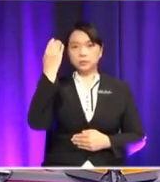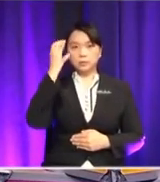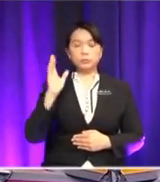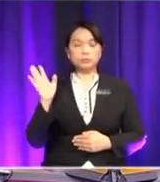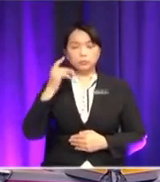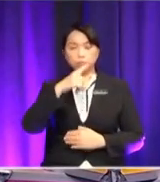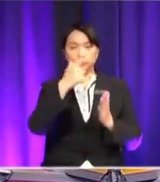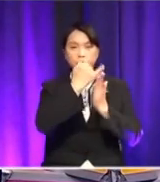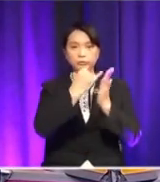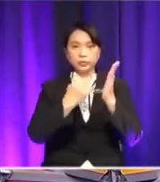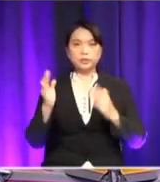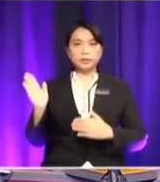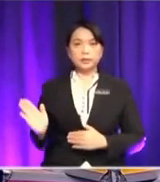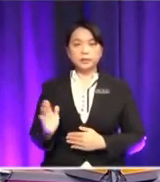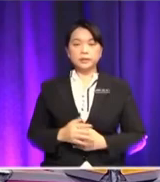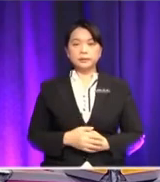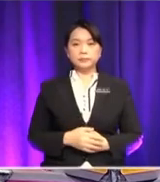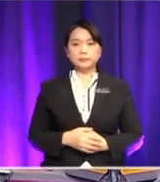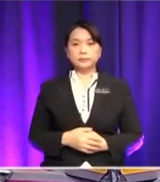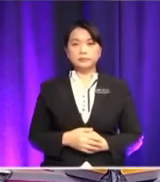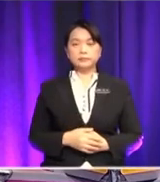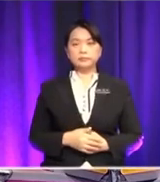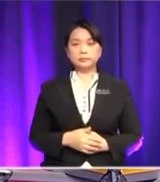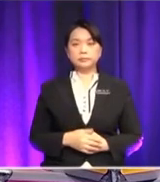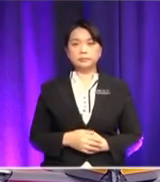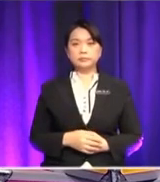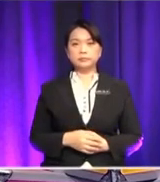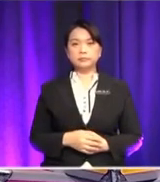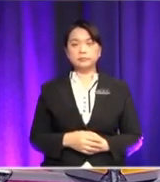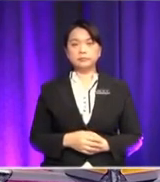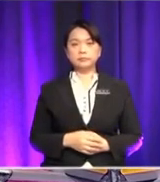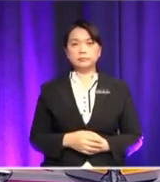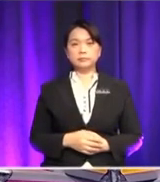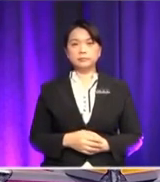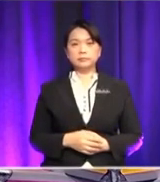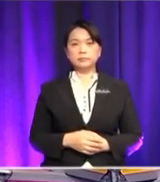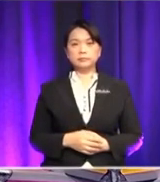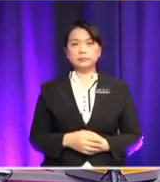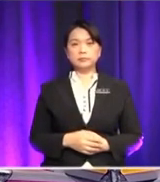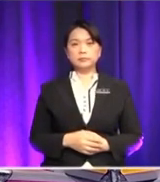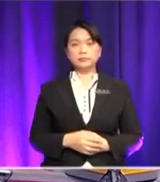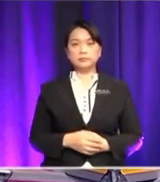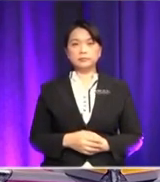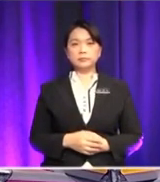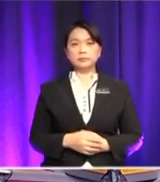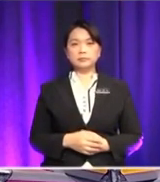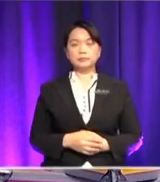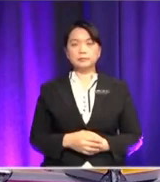guna tanya Amore jika saya di seorang sesungguhnya setuju kamu dek Soalnya besoknya